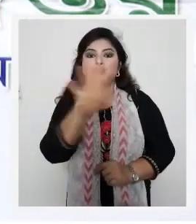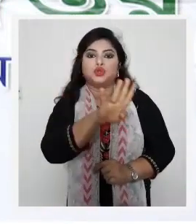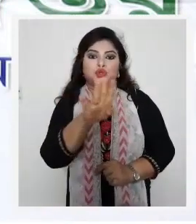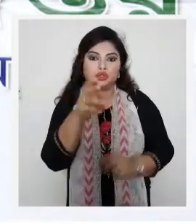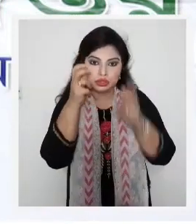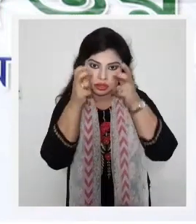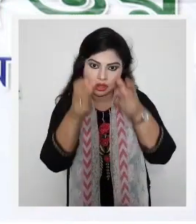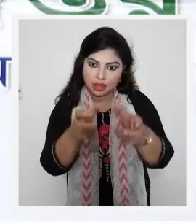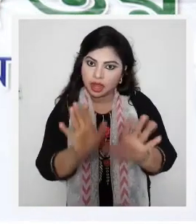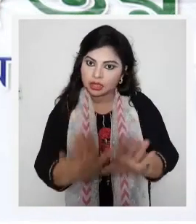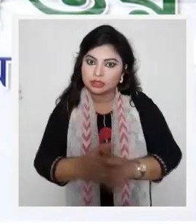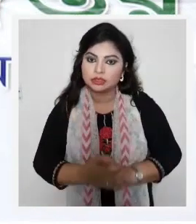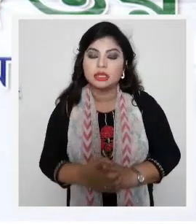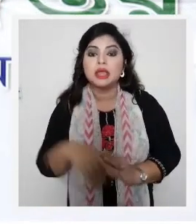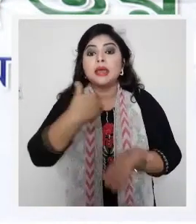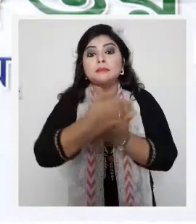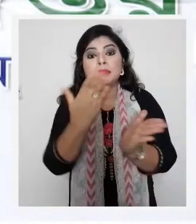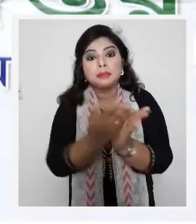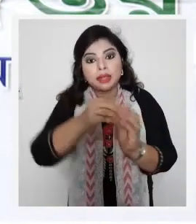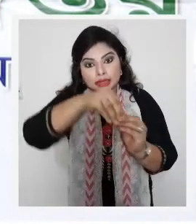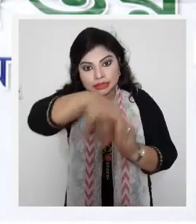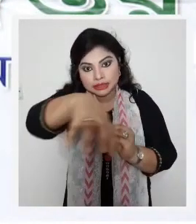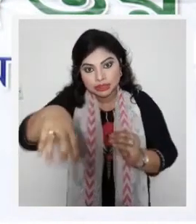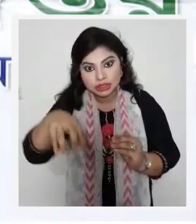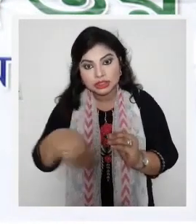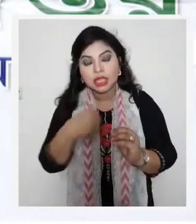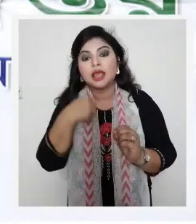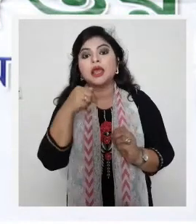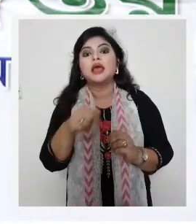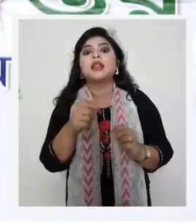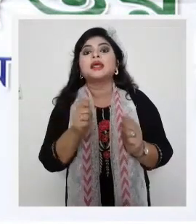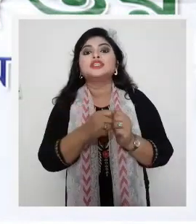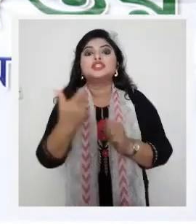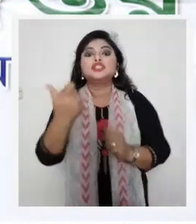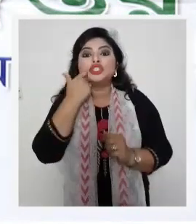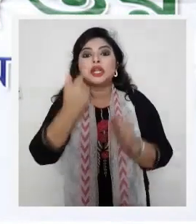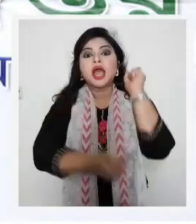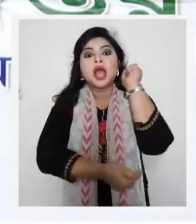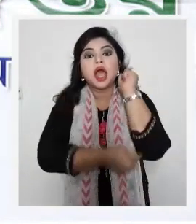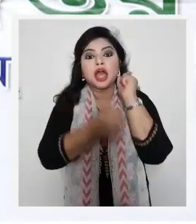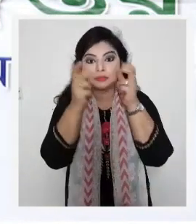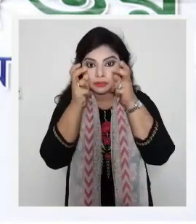2,58,622 জন। বর্তমানে কোয়ারেন্টাইনে আছেন 61,814 জন।